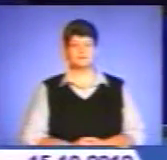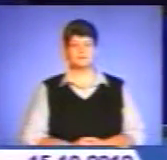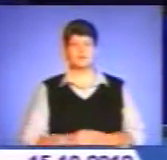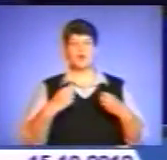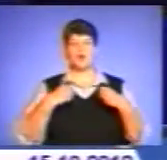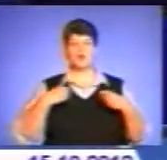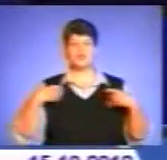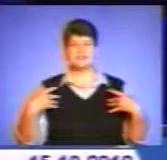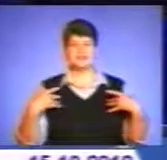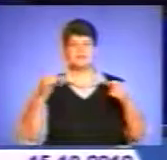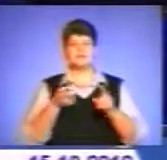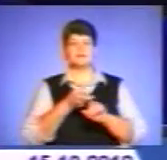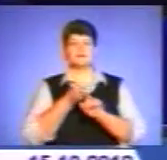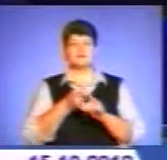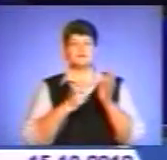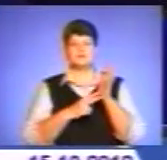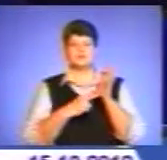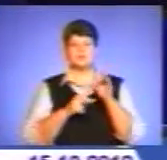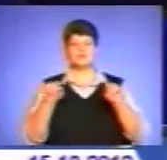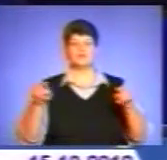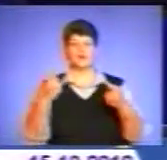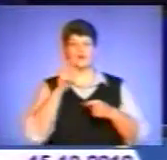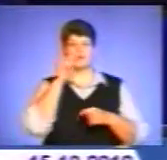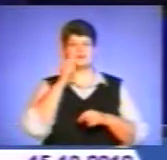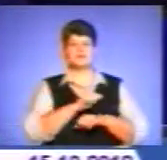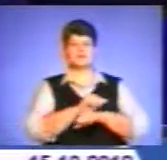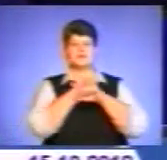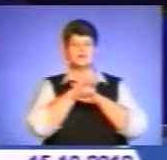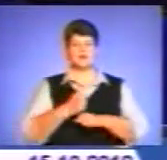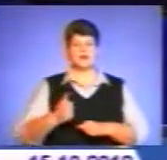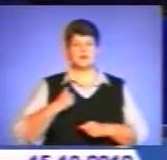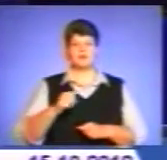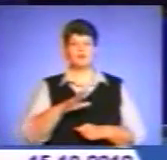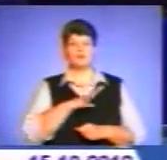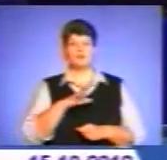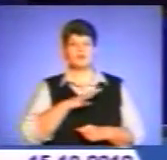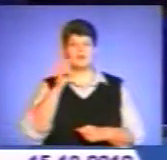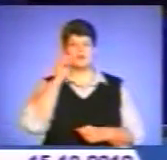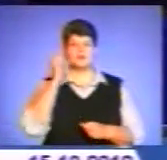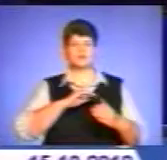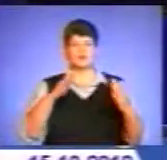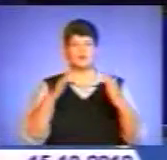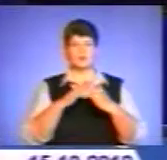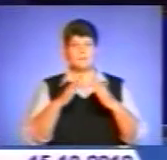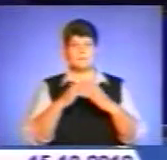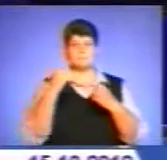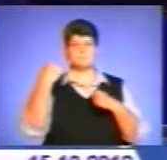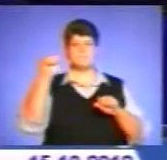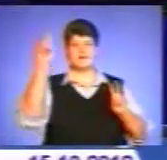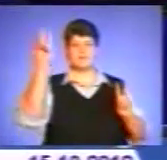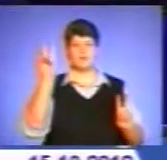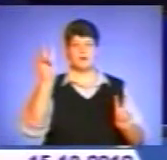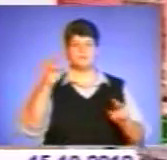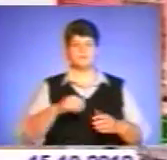Урочиста академія з нагоди 70-річчя створення Української повстанської армії відбулася в Українському домі «Перемога», розповідає Ірина